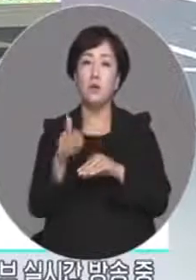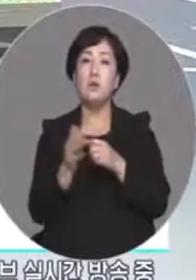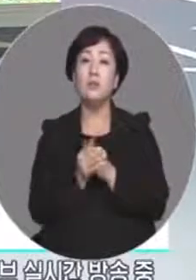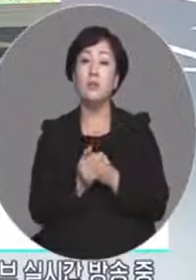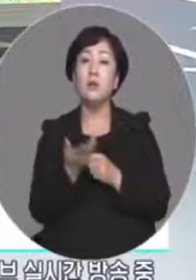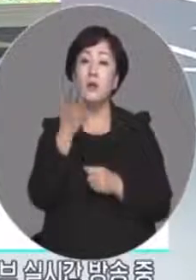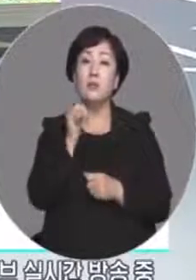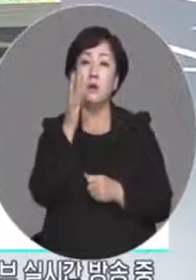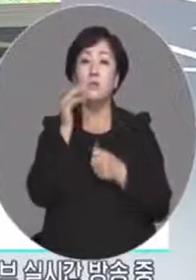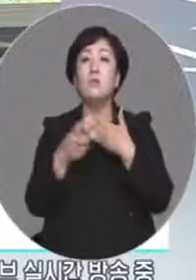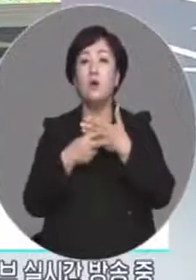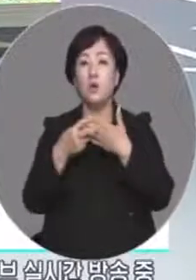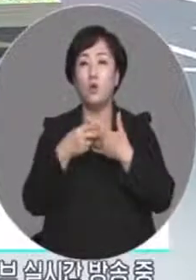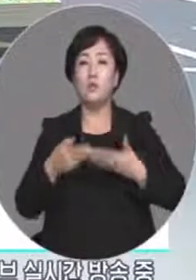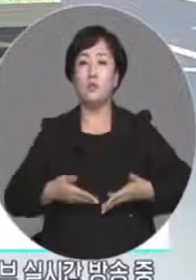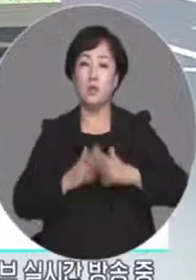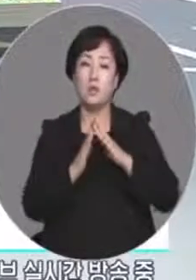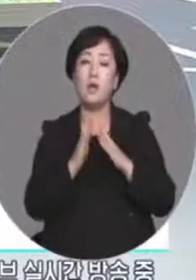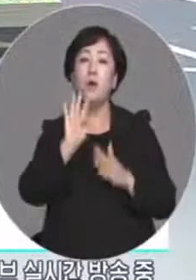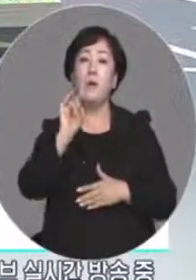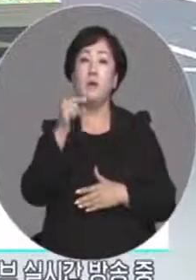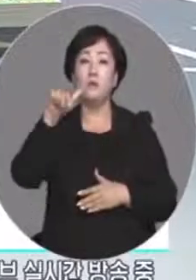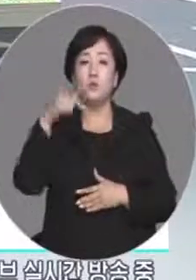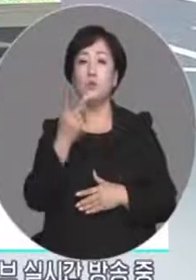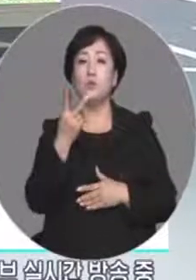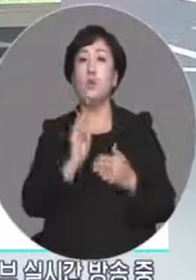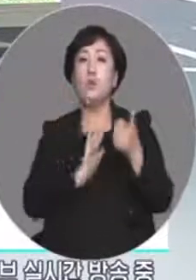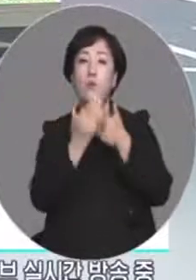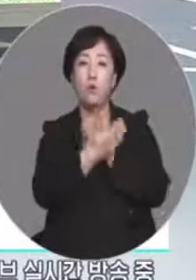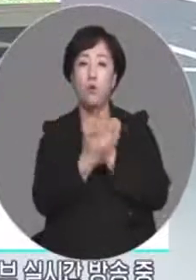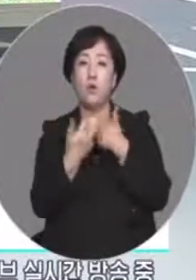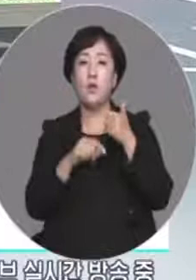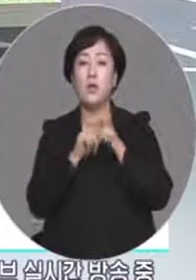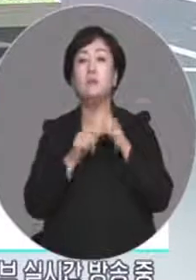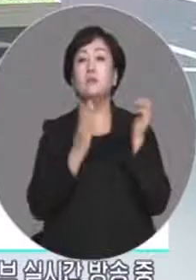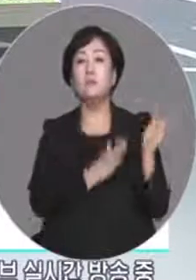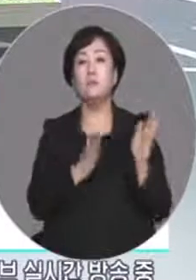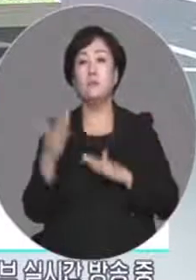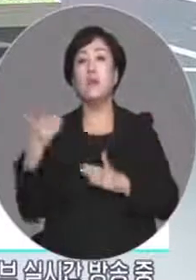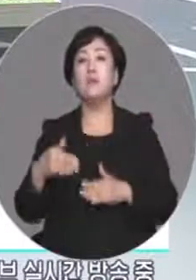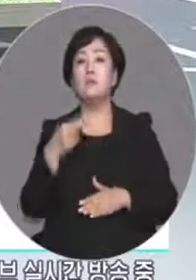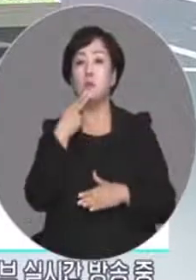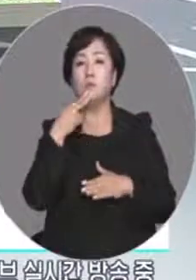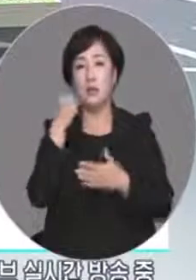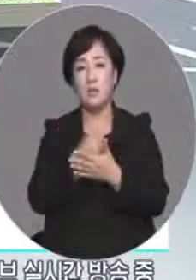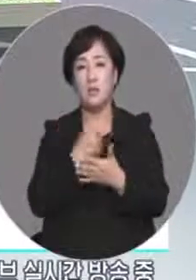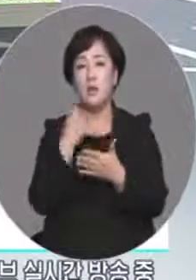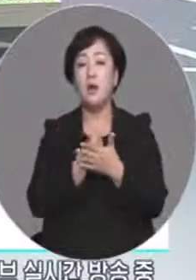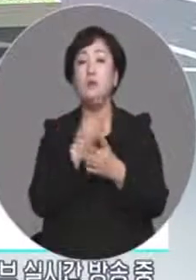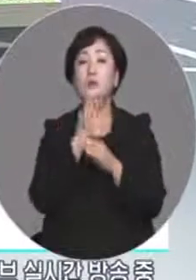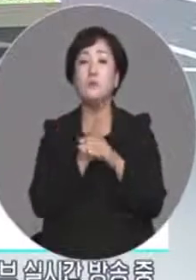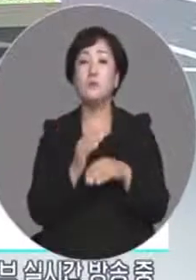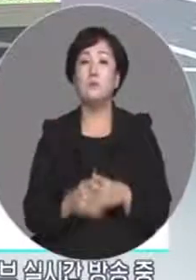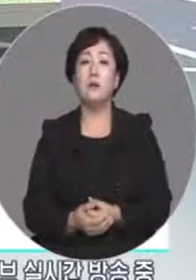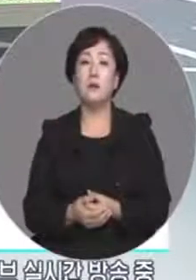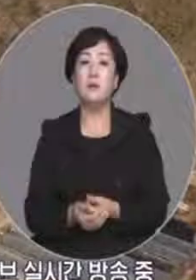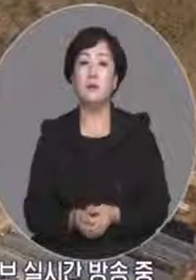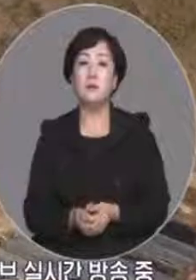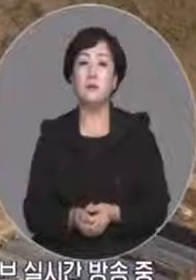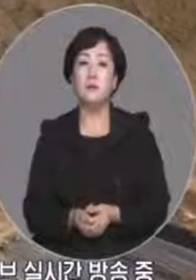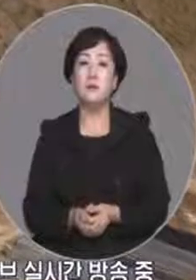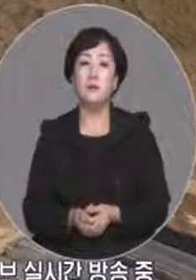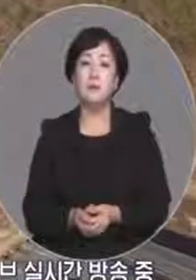다만 울산의료원 설립과 반구대 암각화 보존엔 진척이 없어 아쉬움을 남겼습니다. 조윤호 기자입니다.